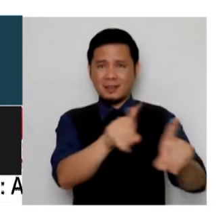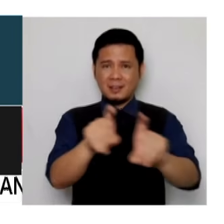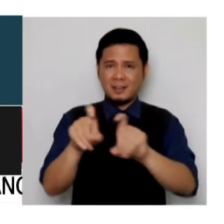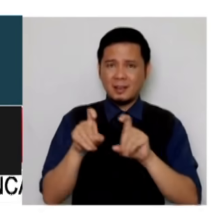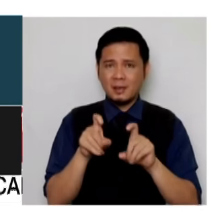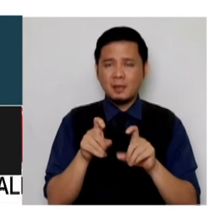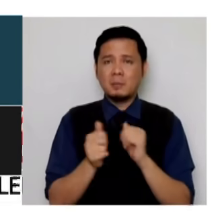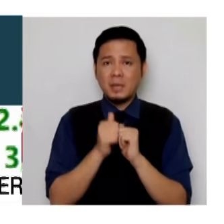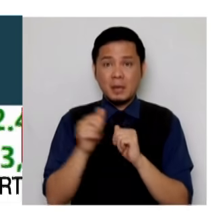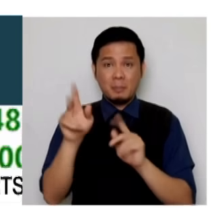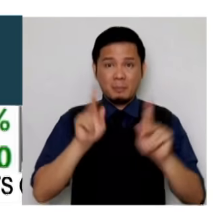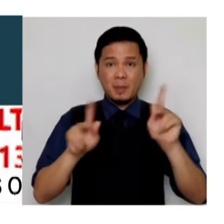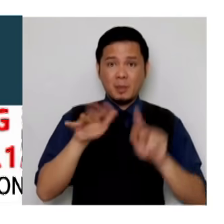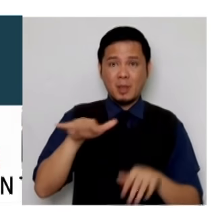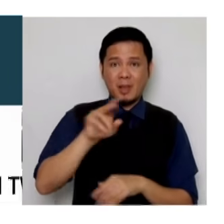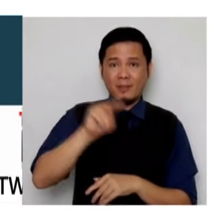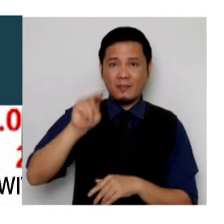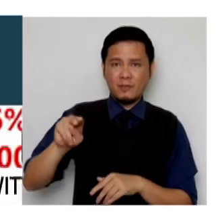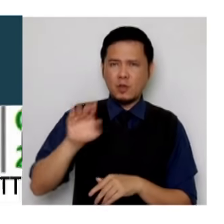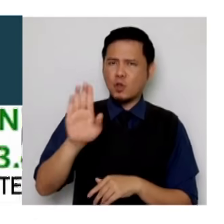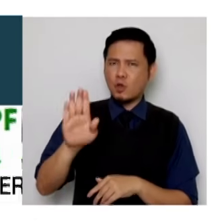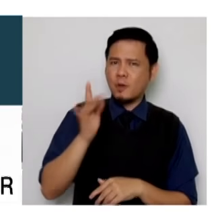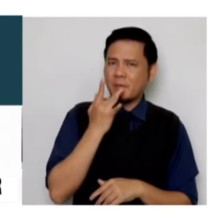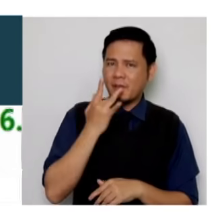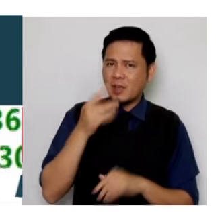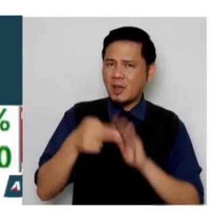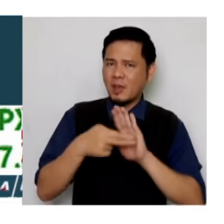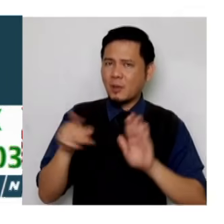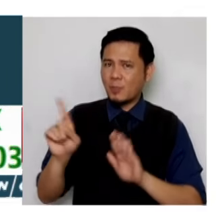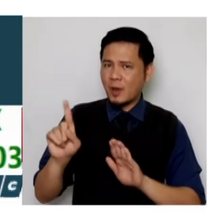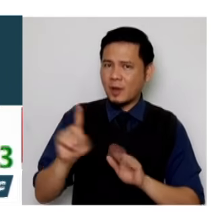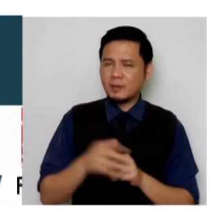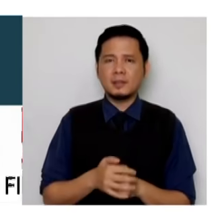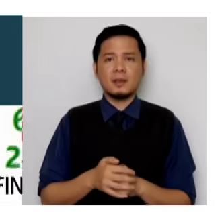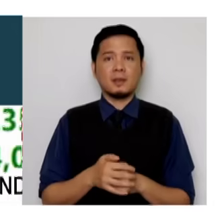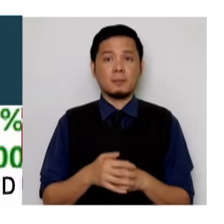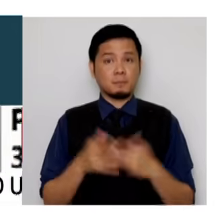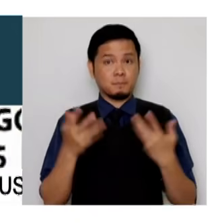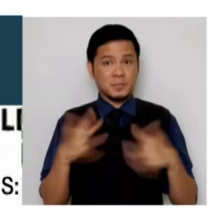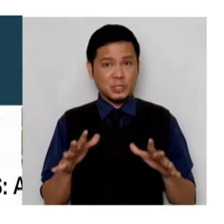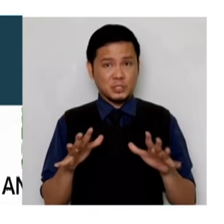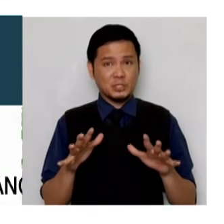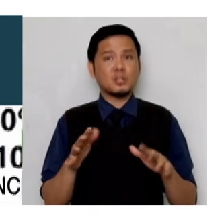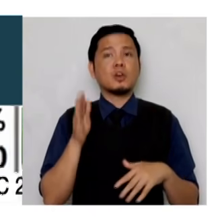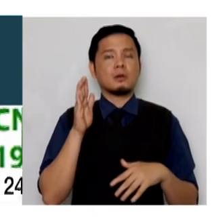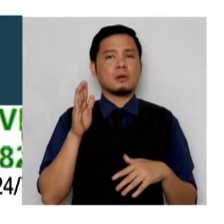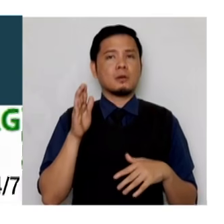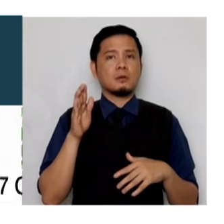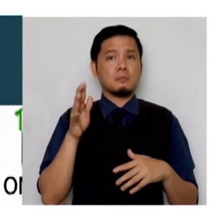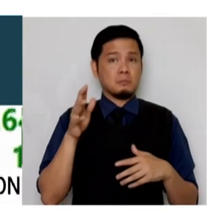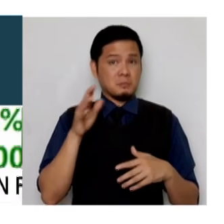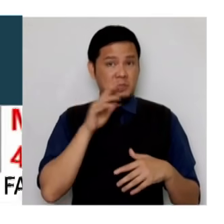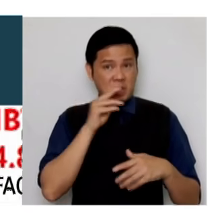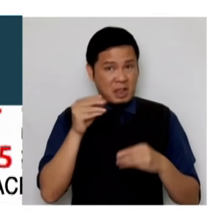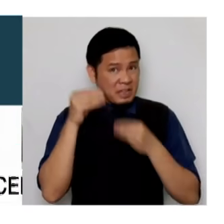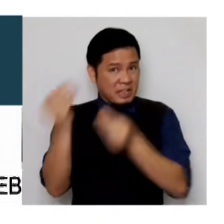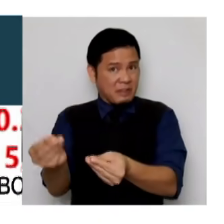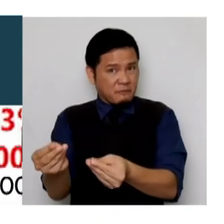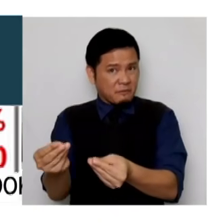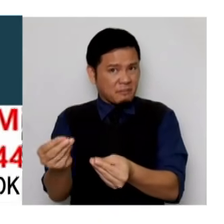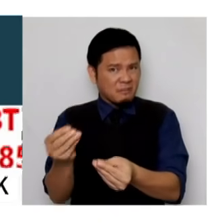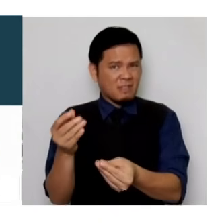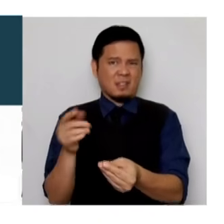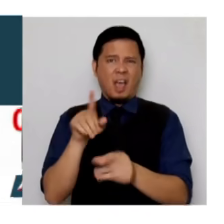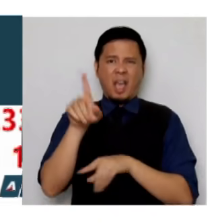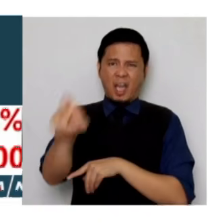your constituents their preference. Pagkatapos, kung itatanungin mo, tapos hindi mo rin naman pala ibibigay sa kanila, nagtanong